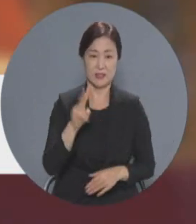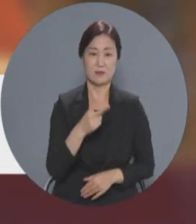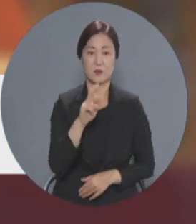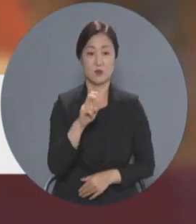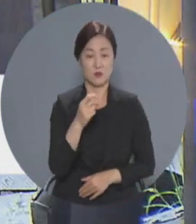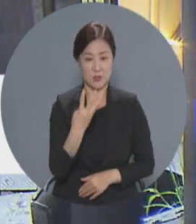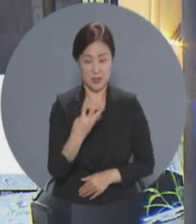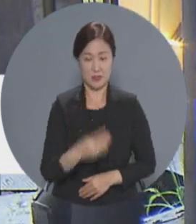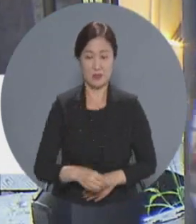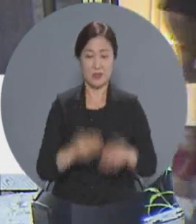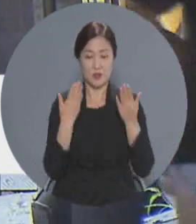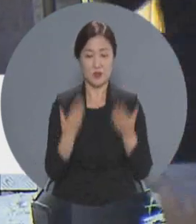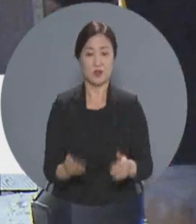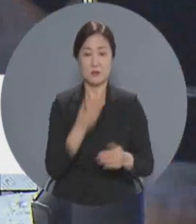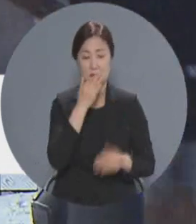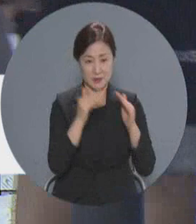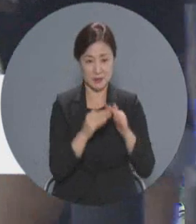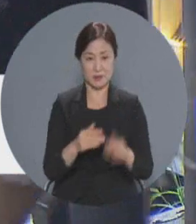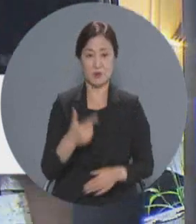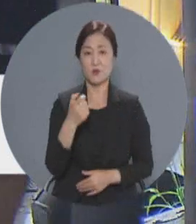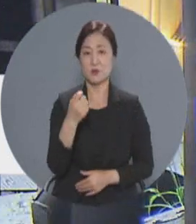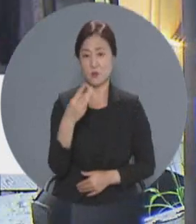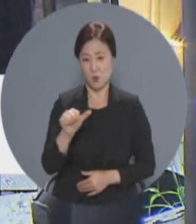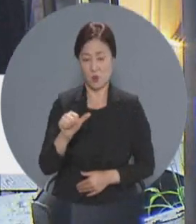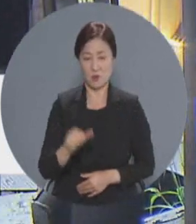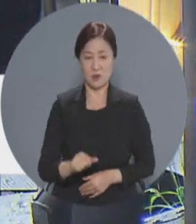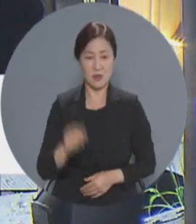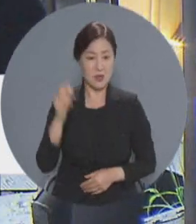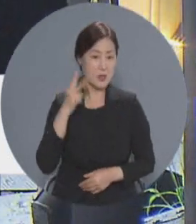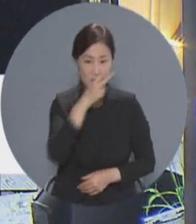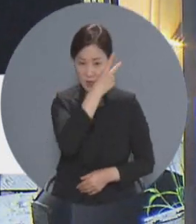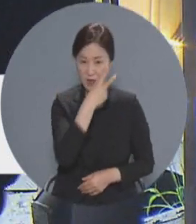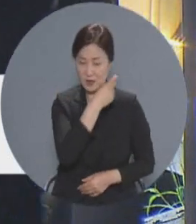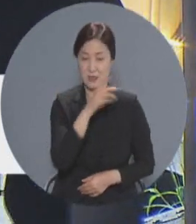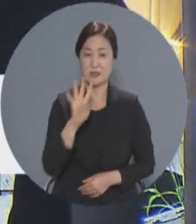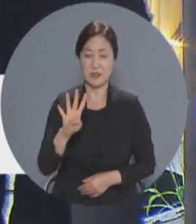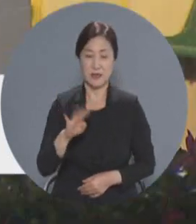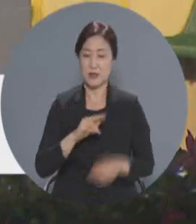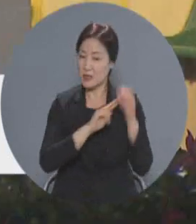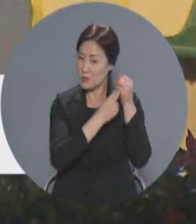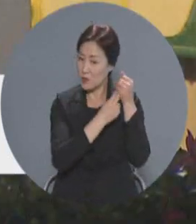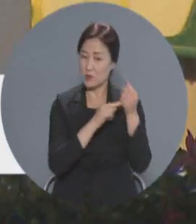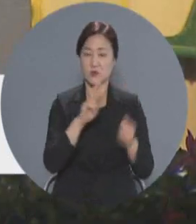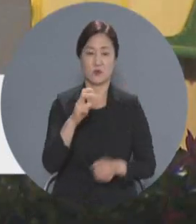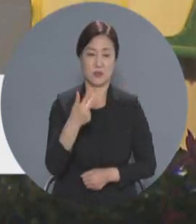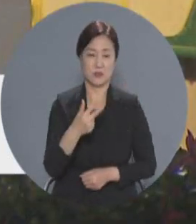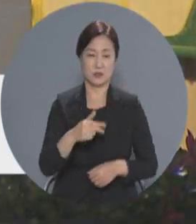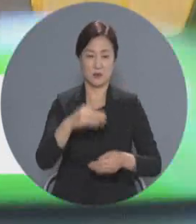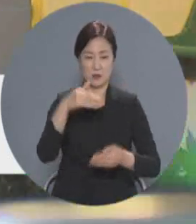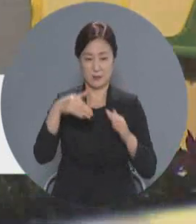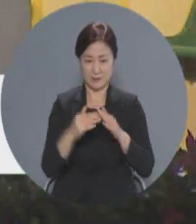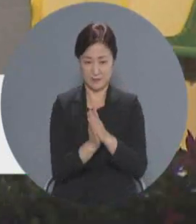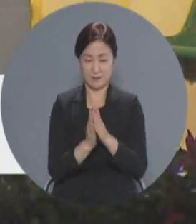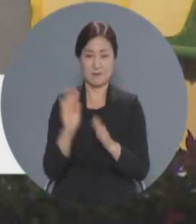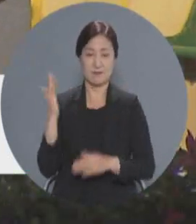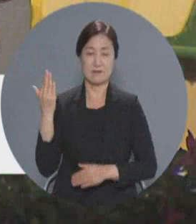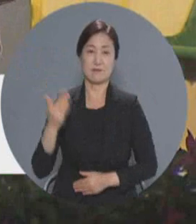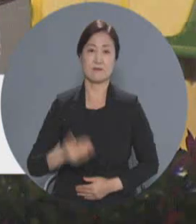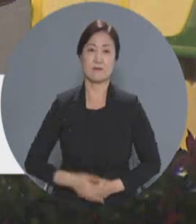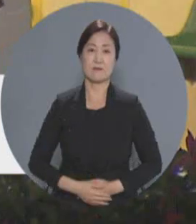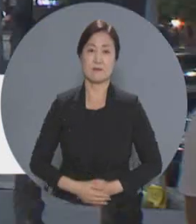224개소, 휴게 음식점 65개소, 이용업 4개소, 미용업 27개소가 폐업한 것으로